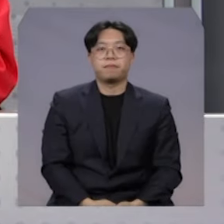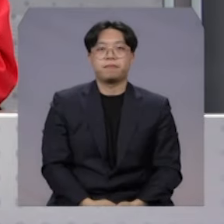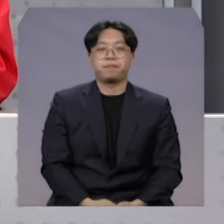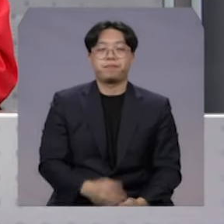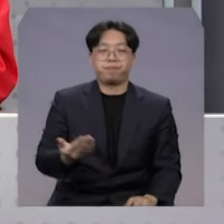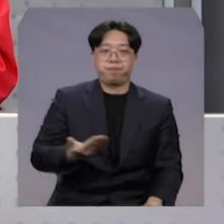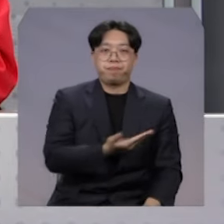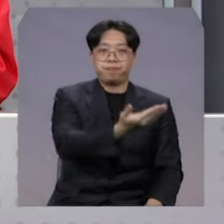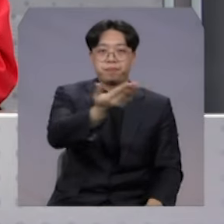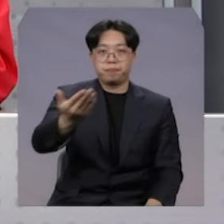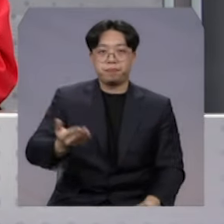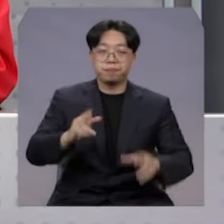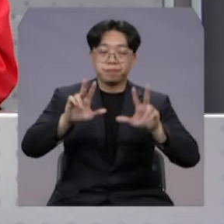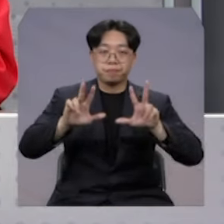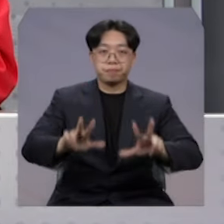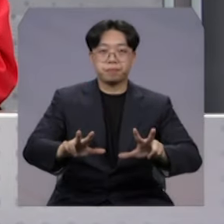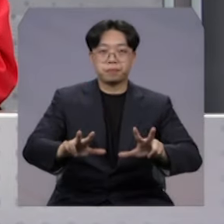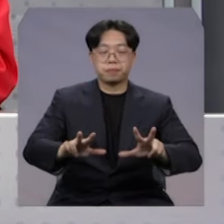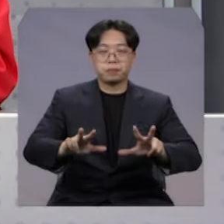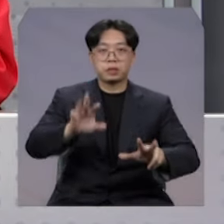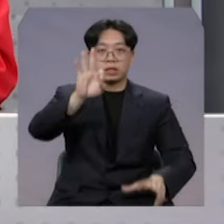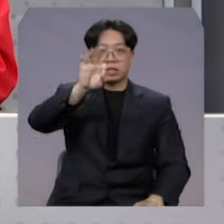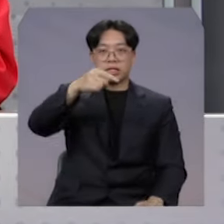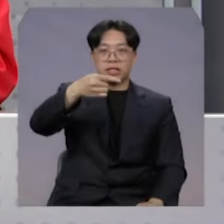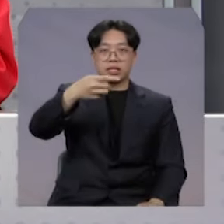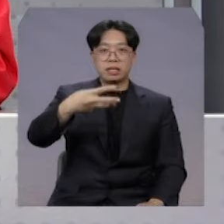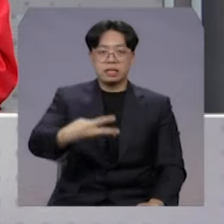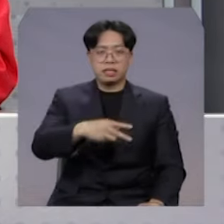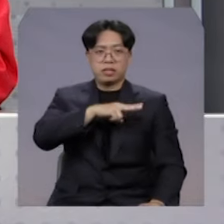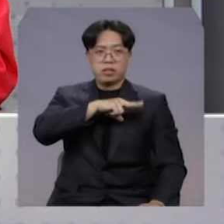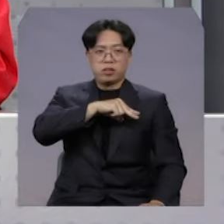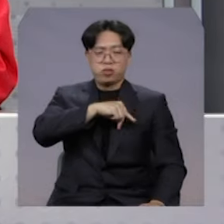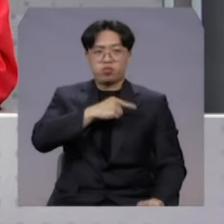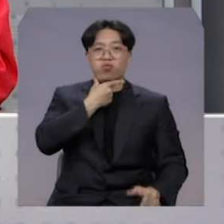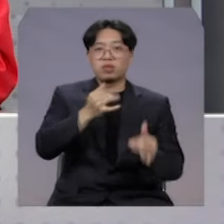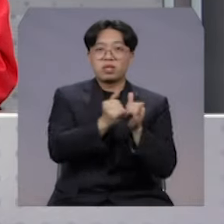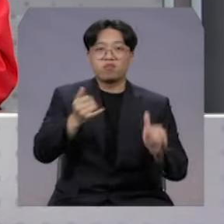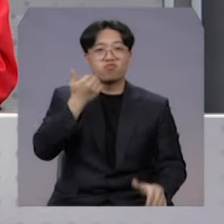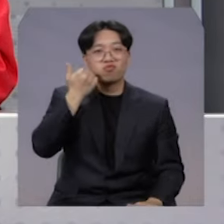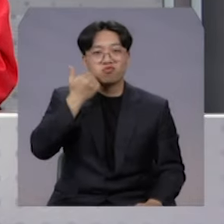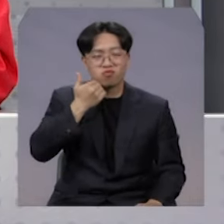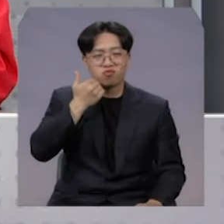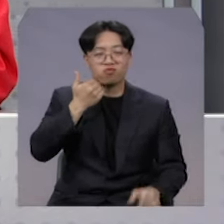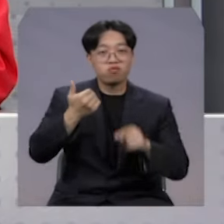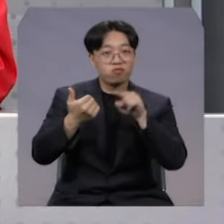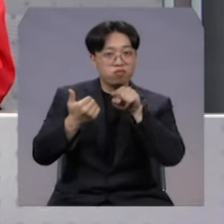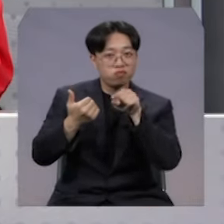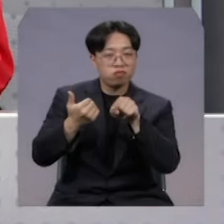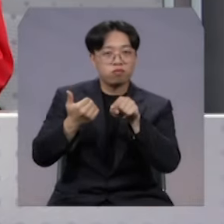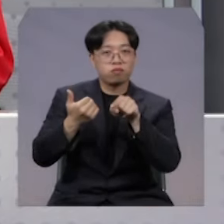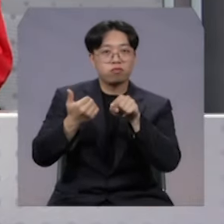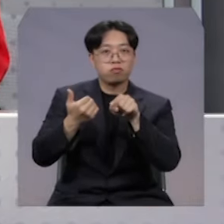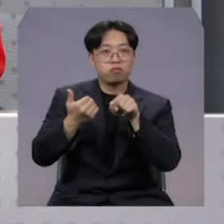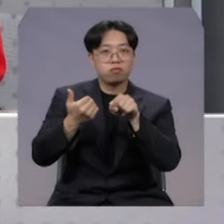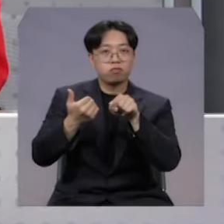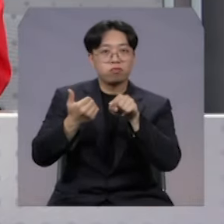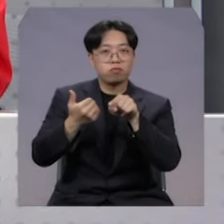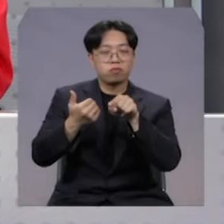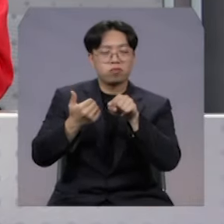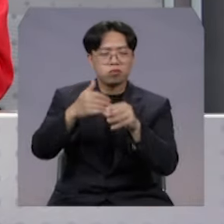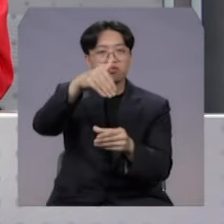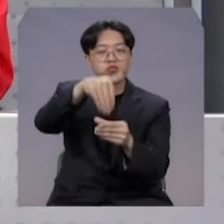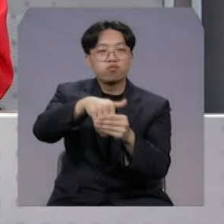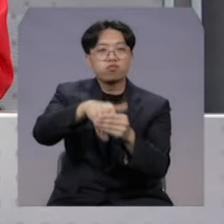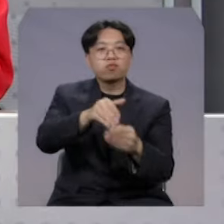여러분께서 지금 광명을에 국회의원 후보로 어떤 사람을 원하시느냐 결국 그것이 그 투표가 있었고요.